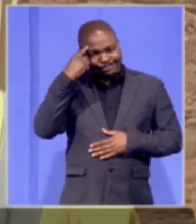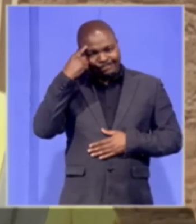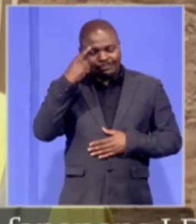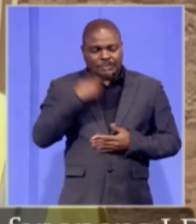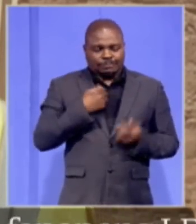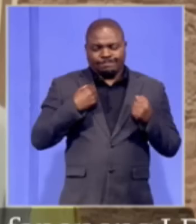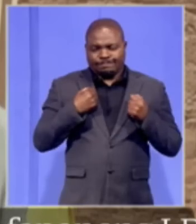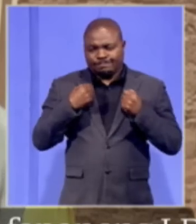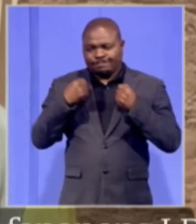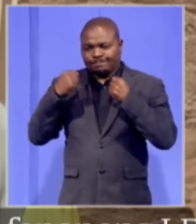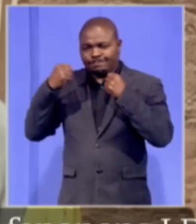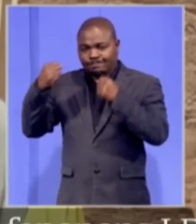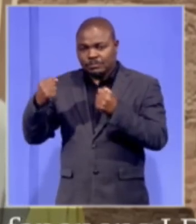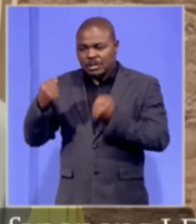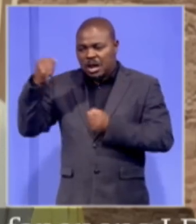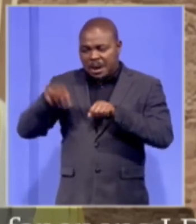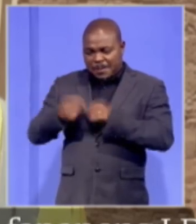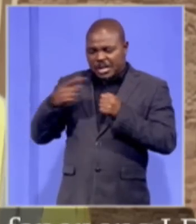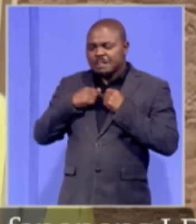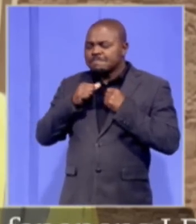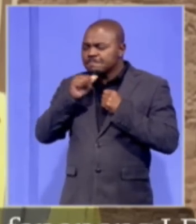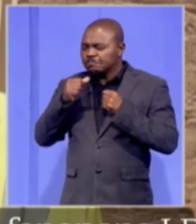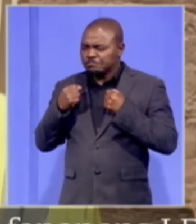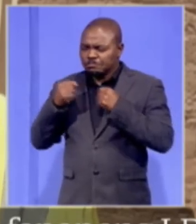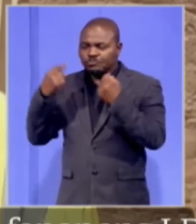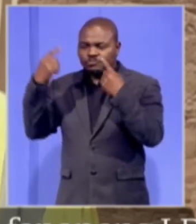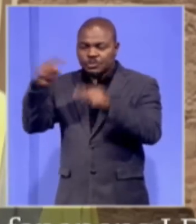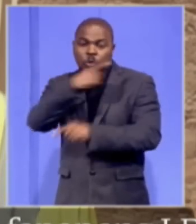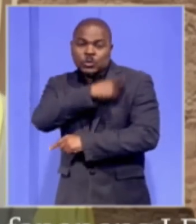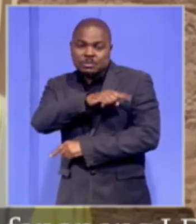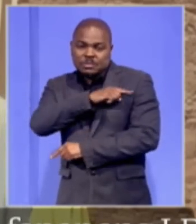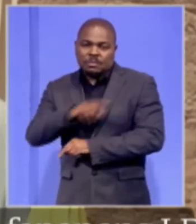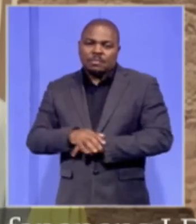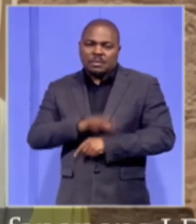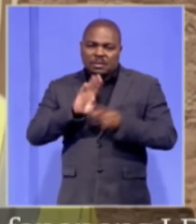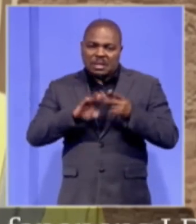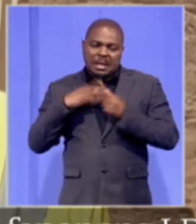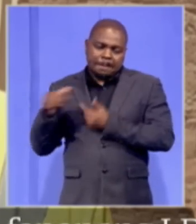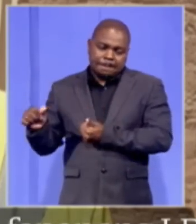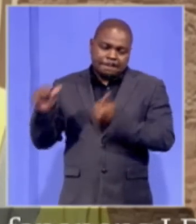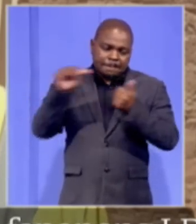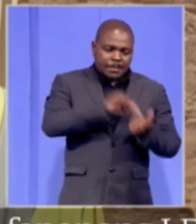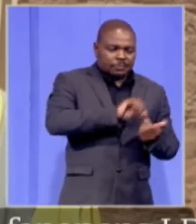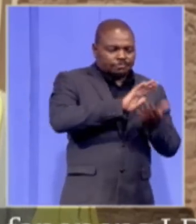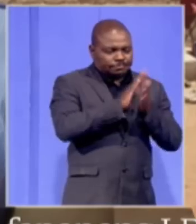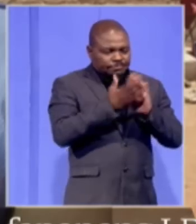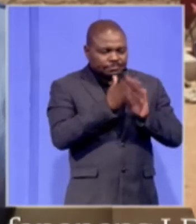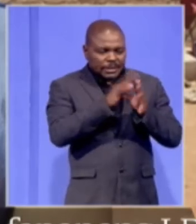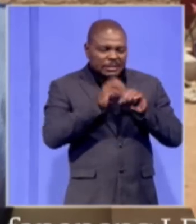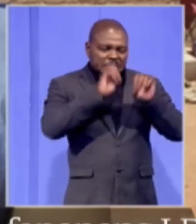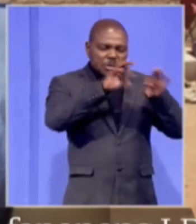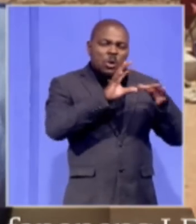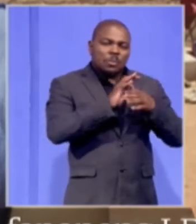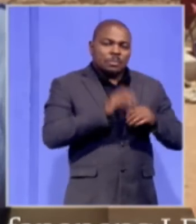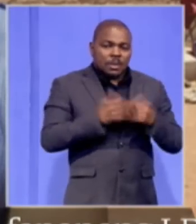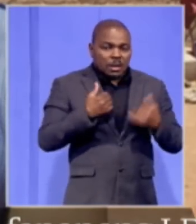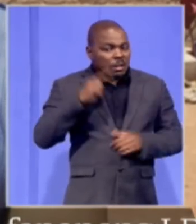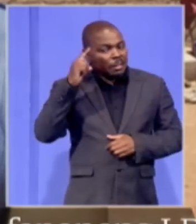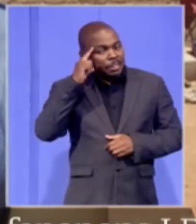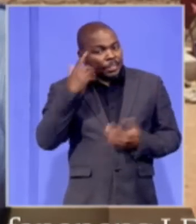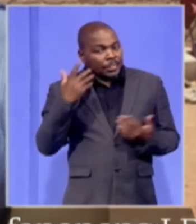iša sepetlele ka koloi ene ya go senyela ka boa ka kgona go phuthatše ke diphutha ka di iša gae ga re ne bo re robalang